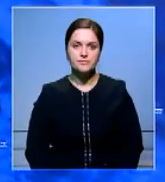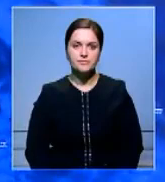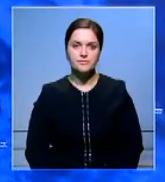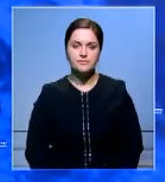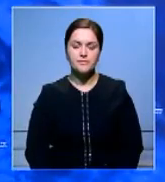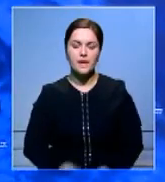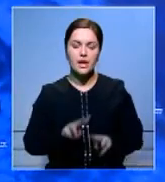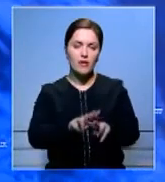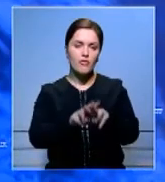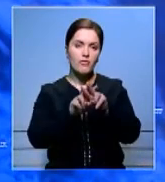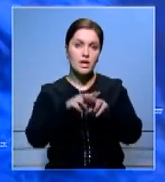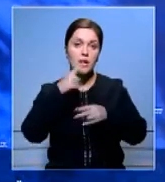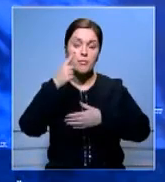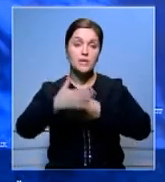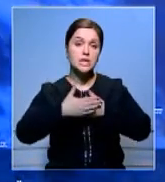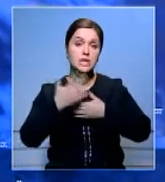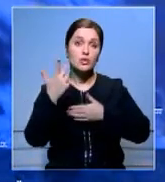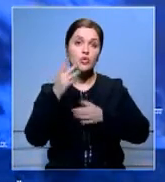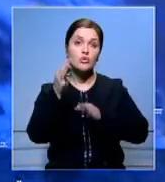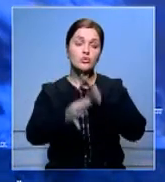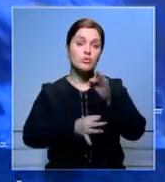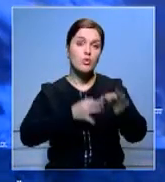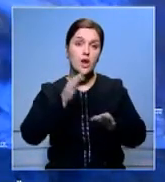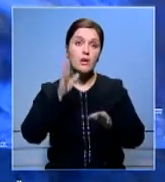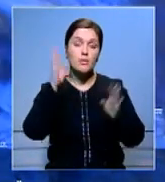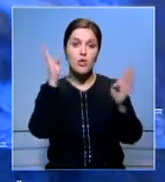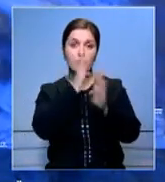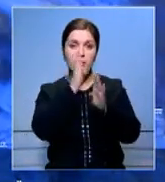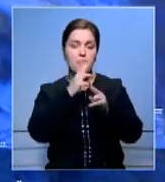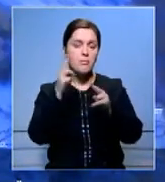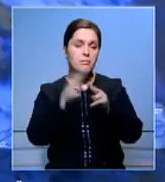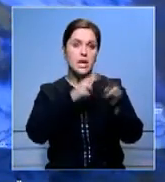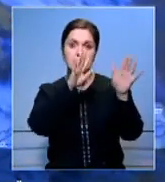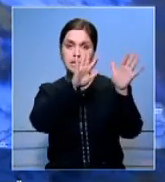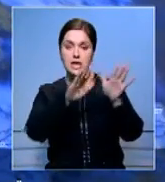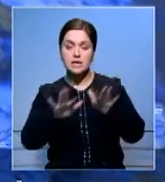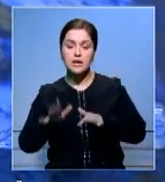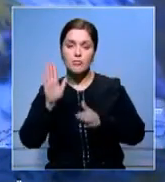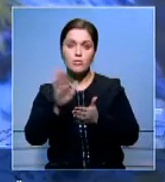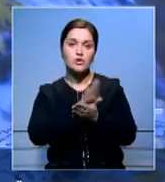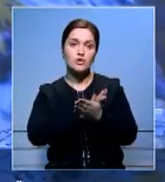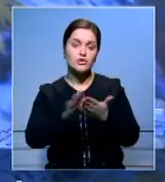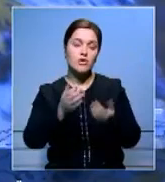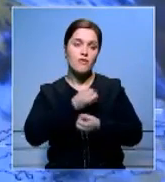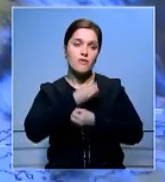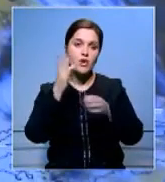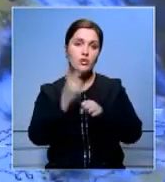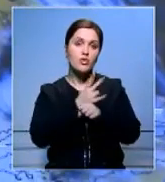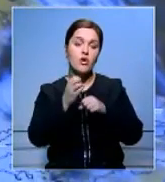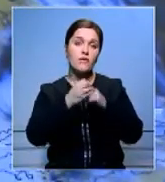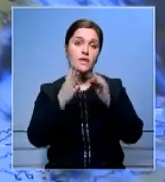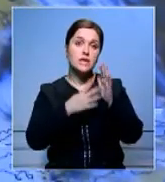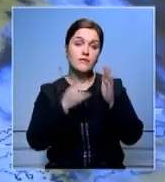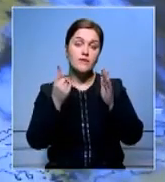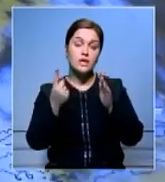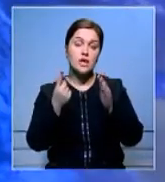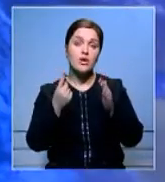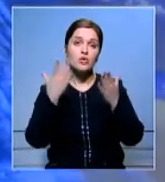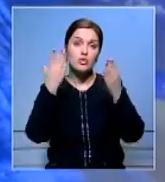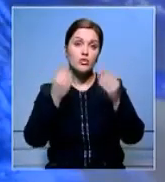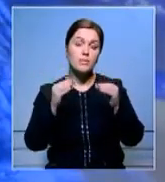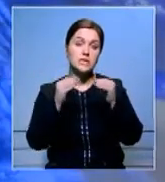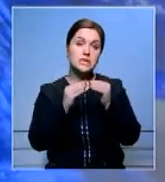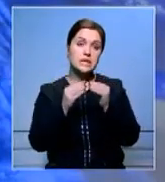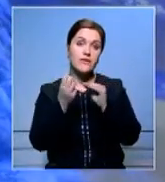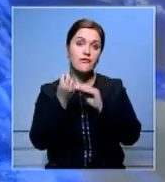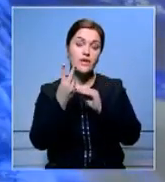В Астане ближайшие трое суток ожидается погода без осадков. Ночью 19-21, днем 10-12 мороза.